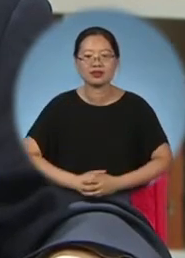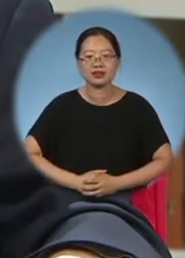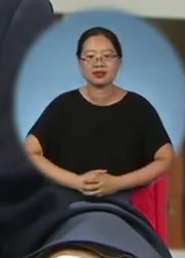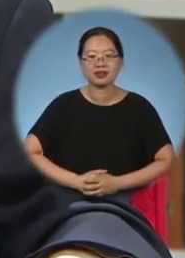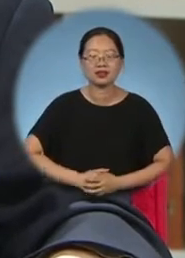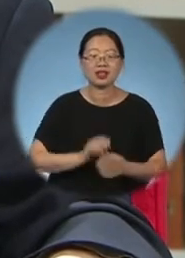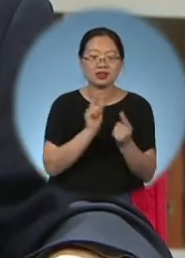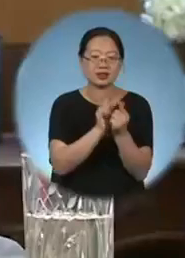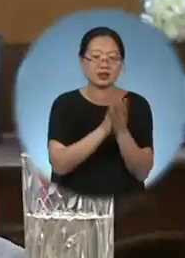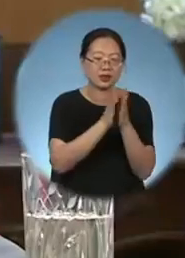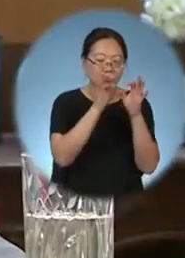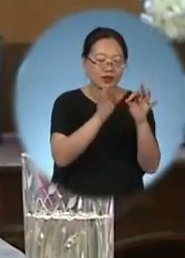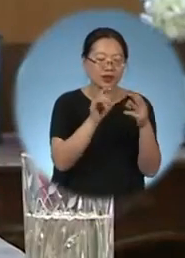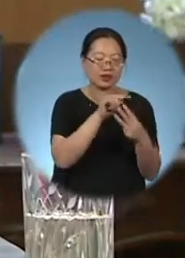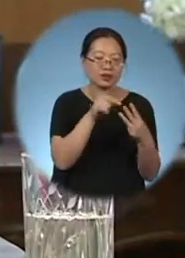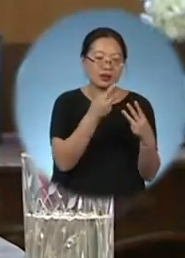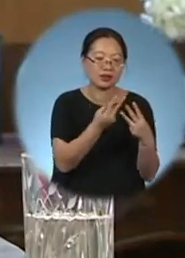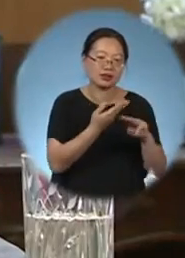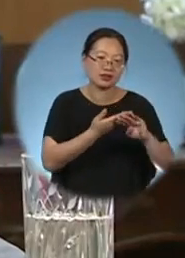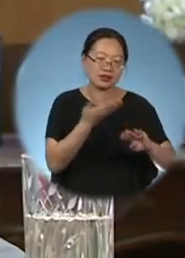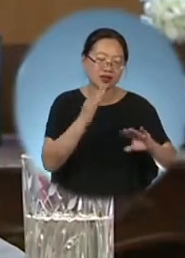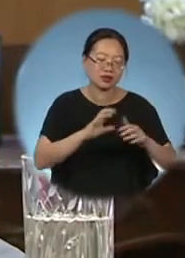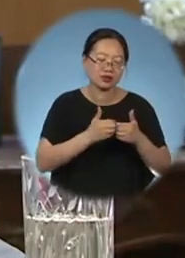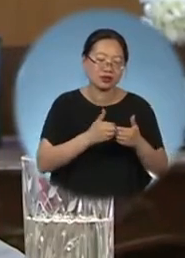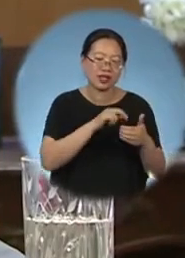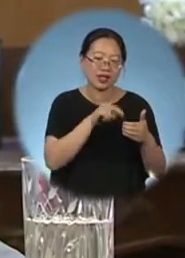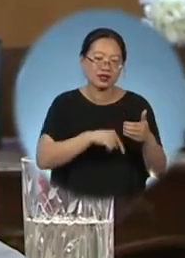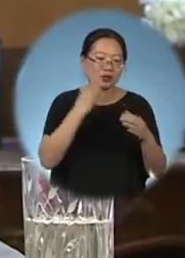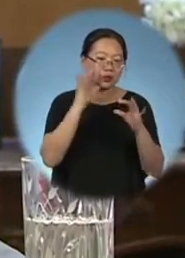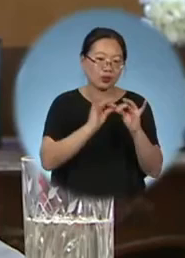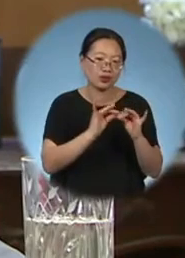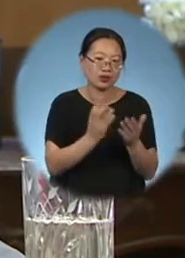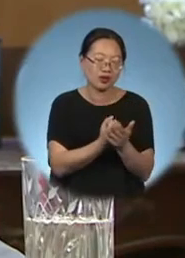됩니다. 실질적으로 3분의 2 이상이 국회에서